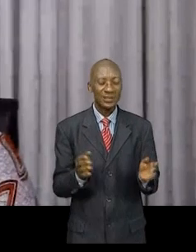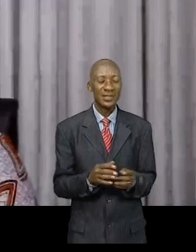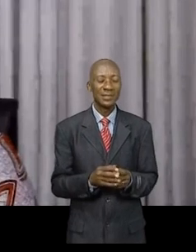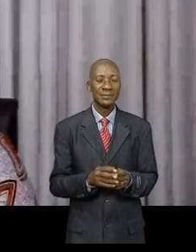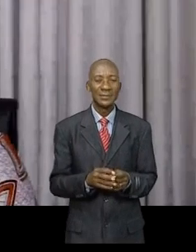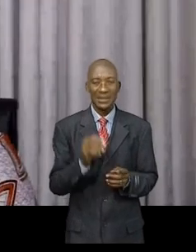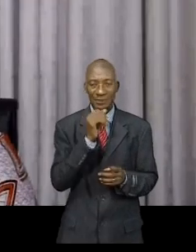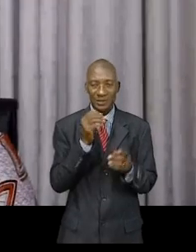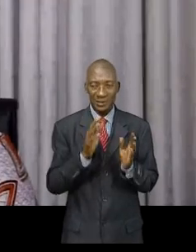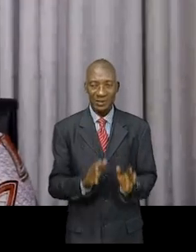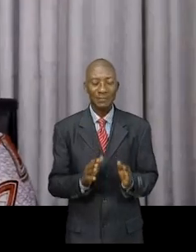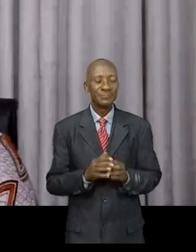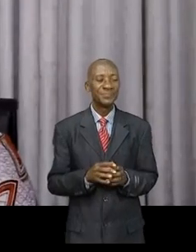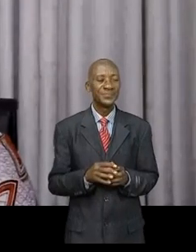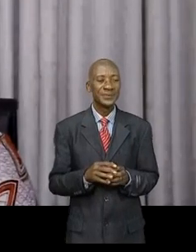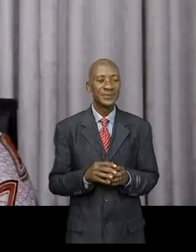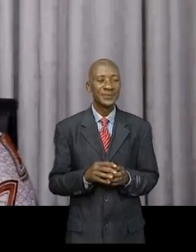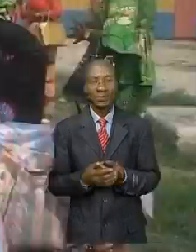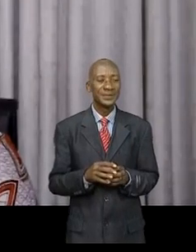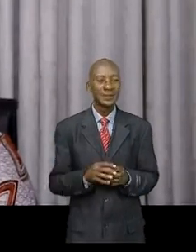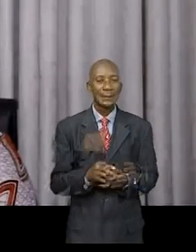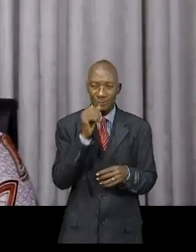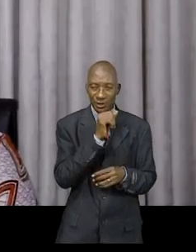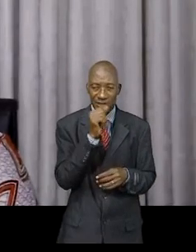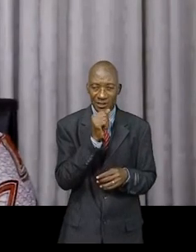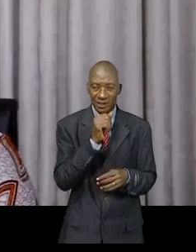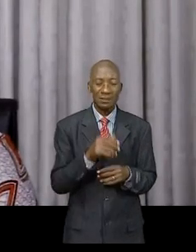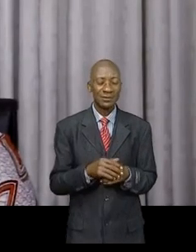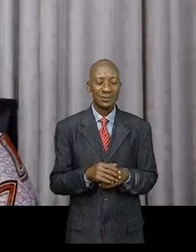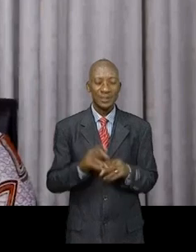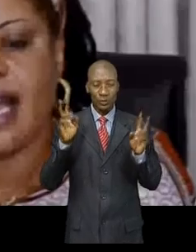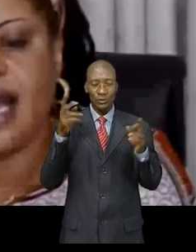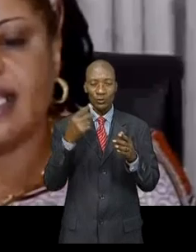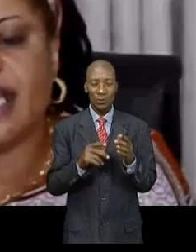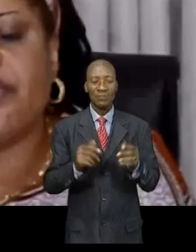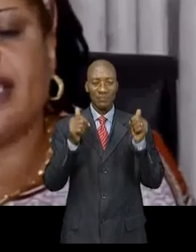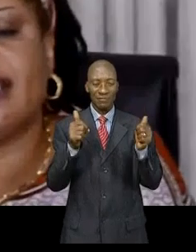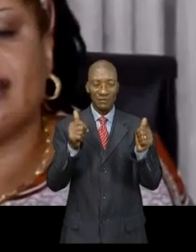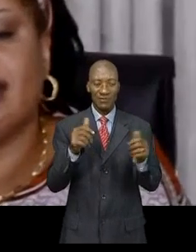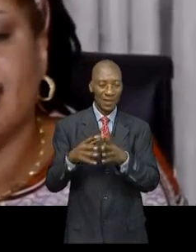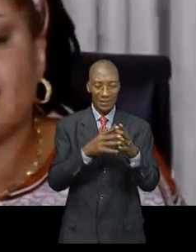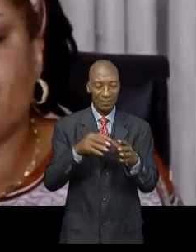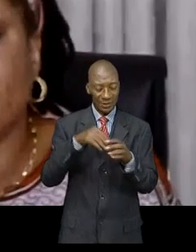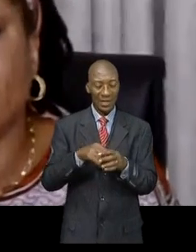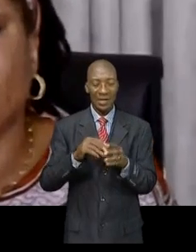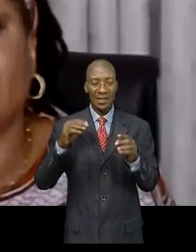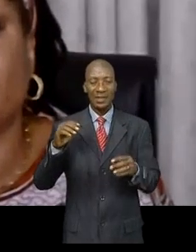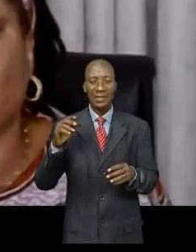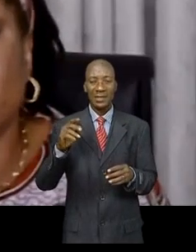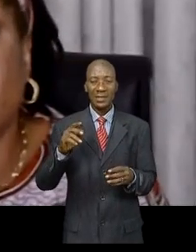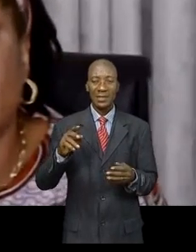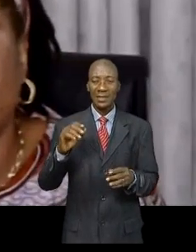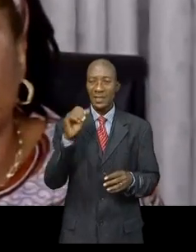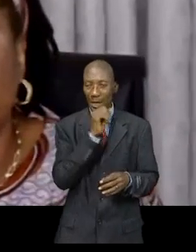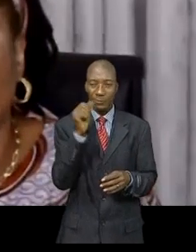pour sa 40e édition a comme thème « Vivre ensemble la musique ». Cette fête se veut une ouverture